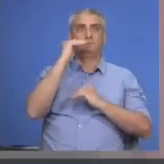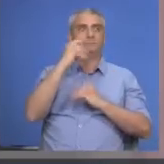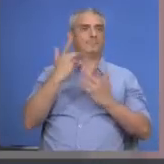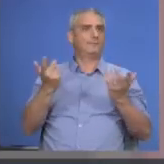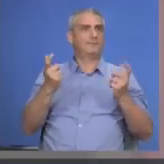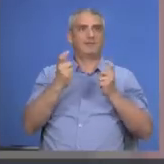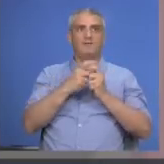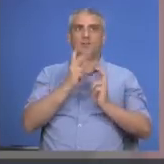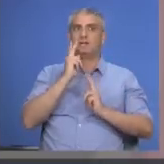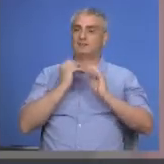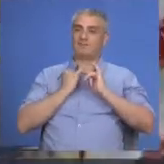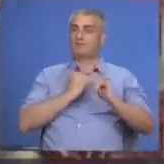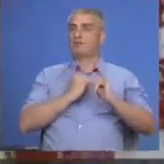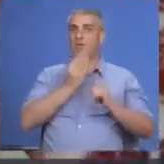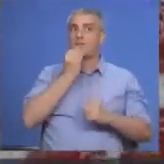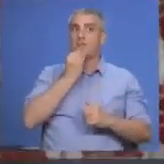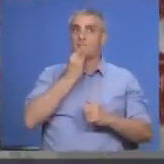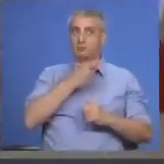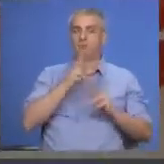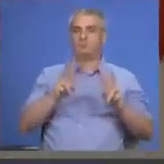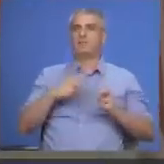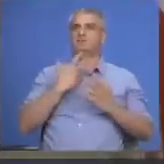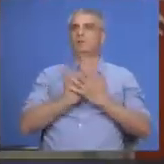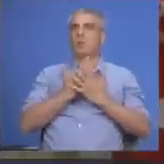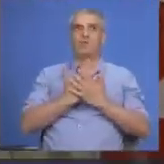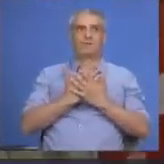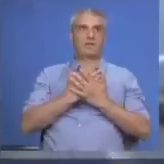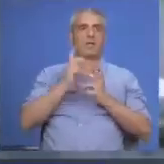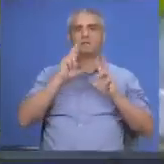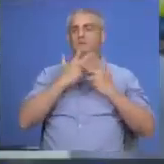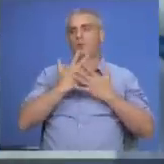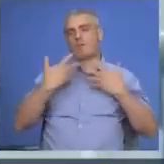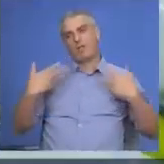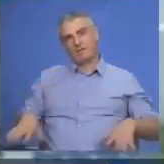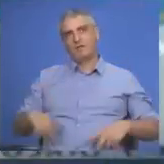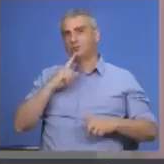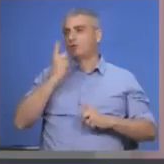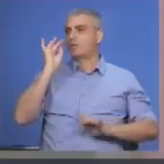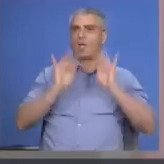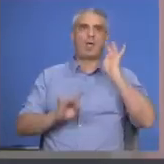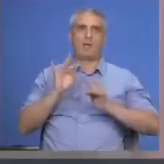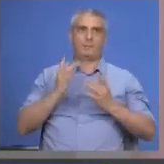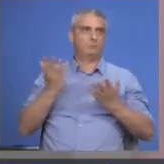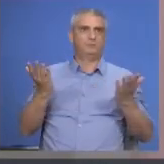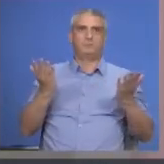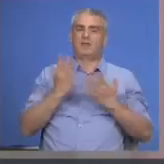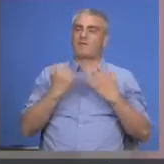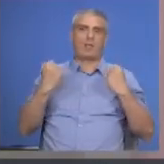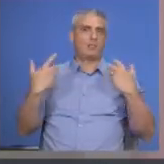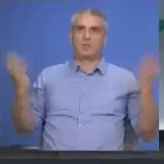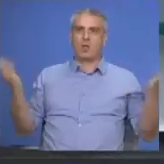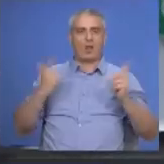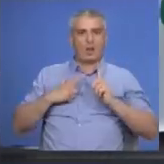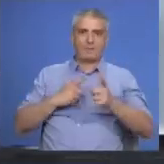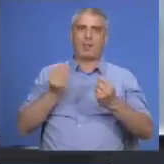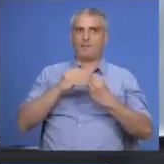יצרני ויבואני המזון מנצלים את העובדה שהעייפות הציבורית אחרי שנה שלמה של חרמות צרכנים, בעצם אין כבר כוח למלחמה